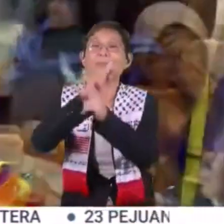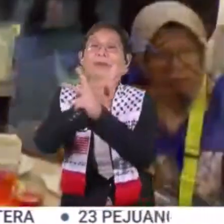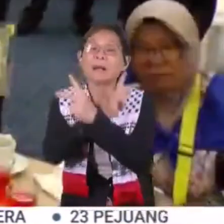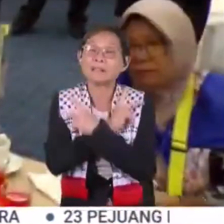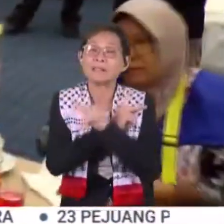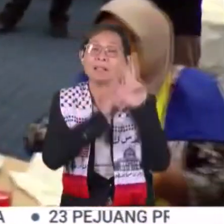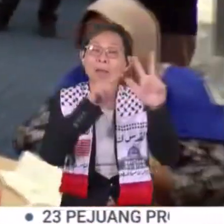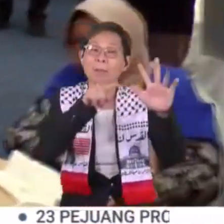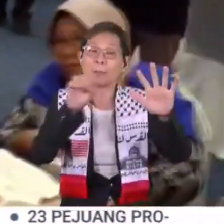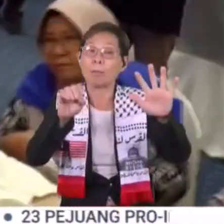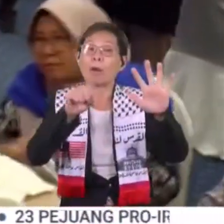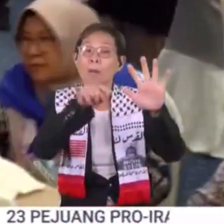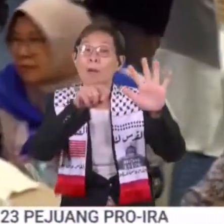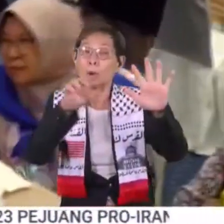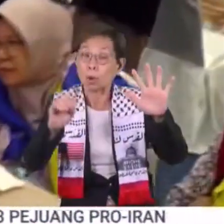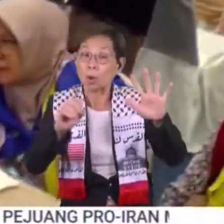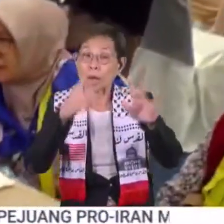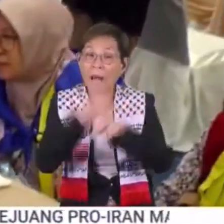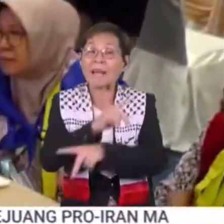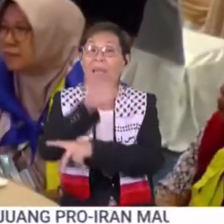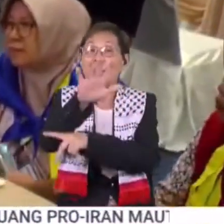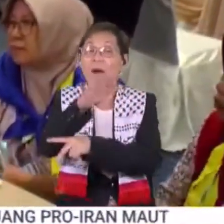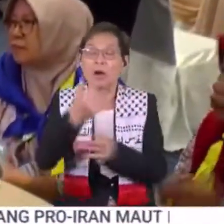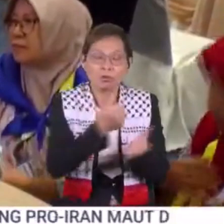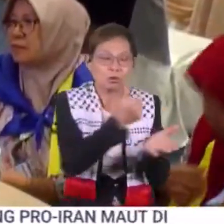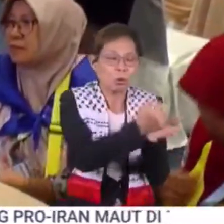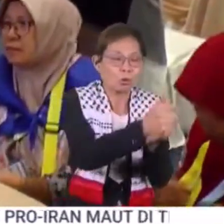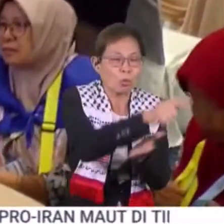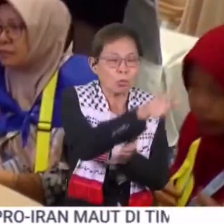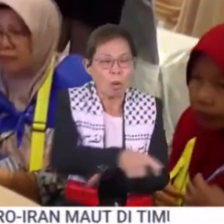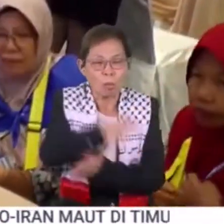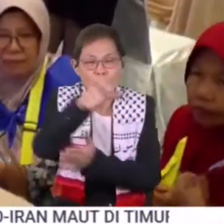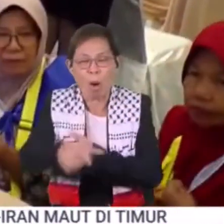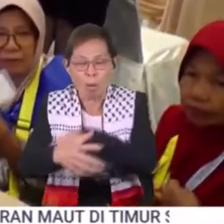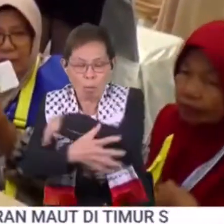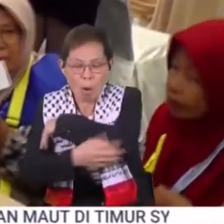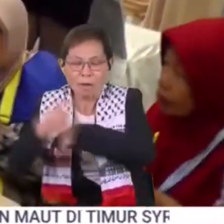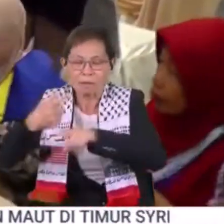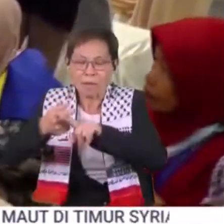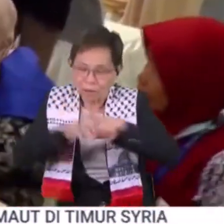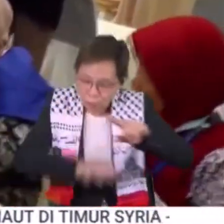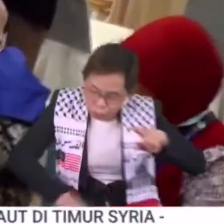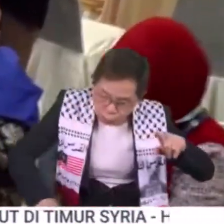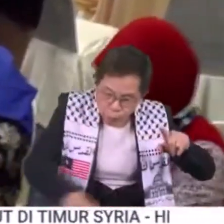5.0 itu merupakan kali kelima penganjurannya dalam menyantuni asnaf dari seluruh negara.